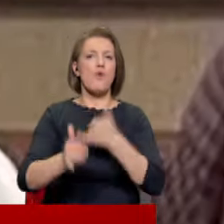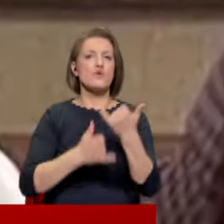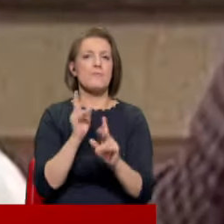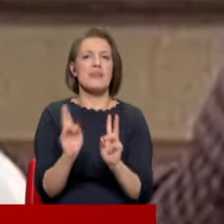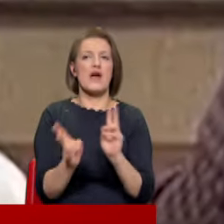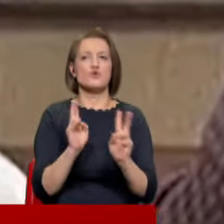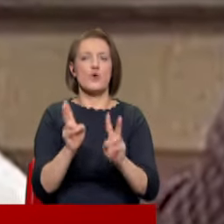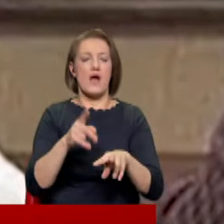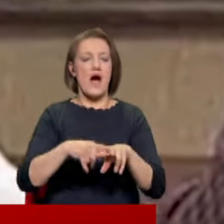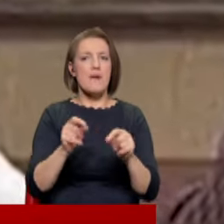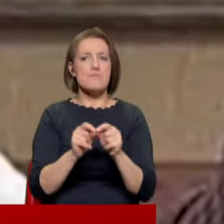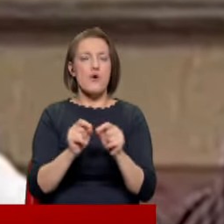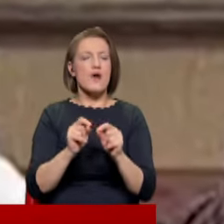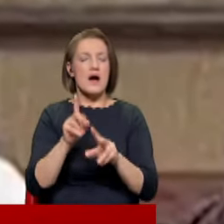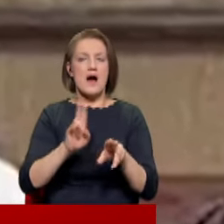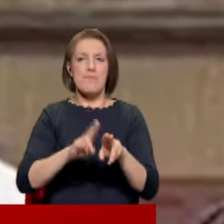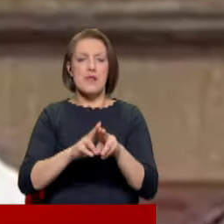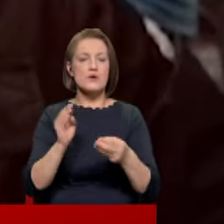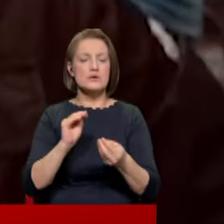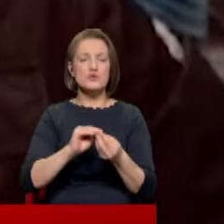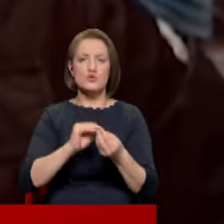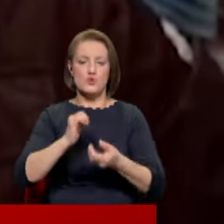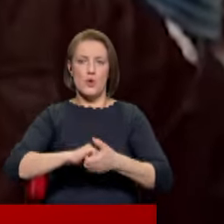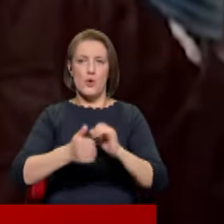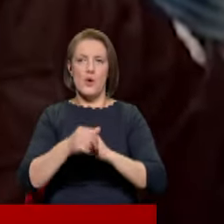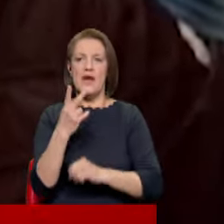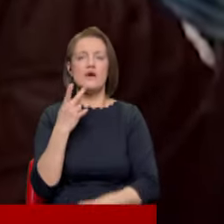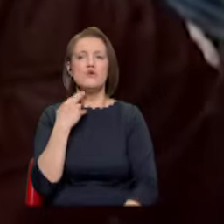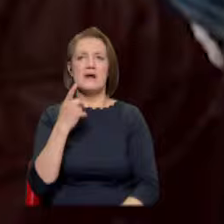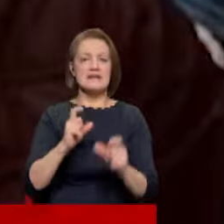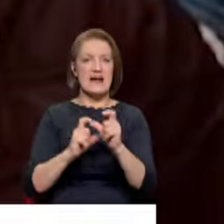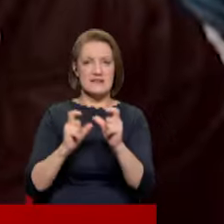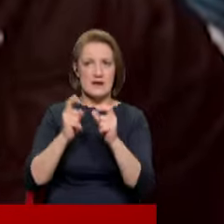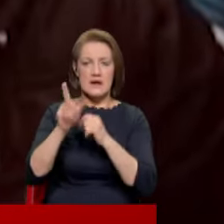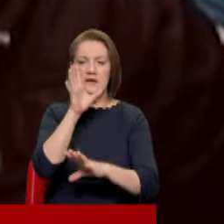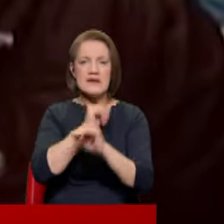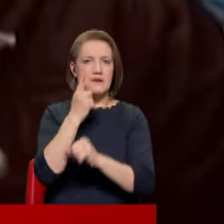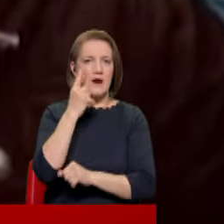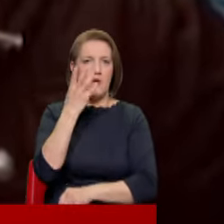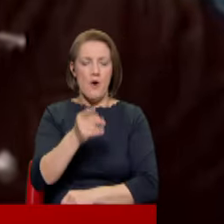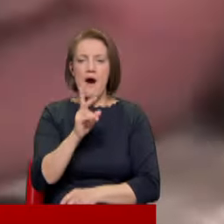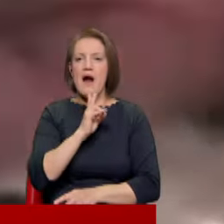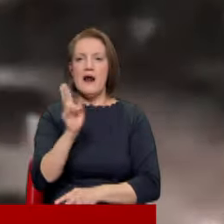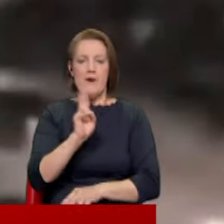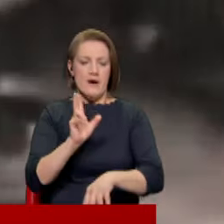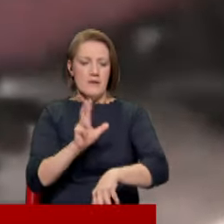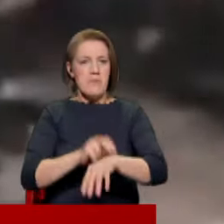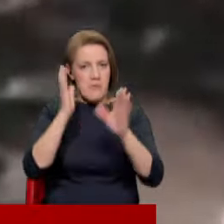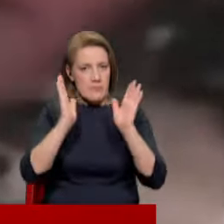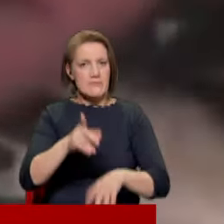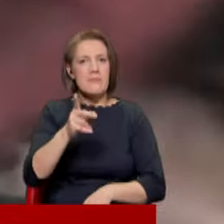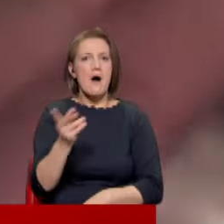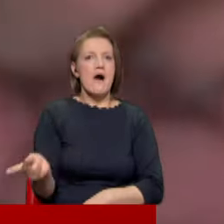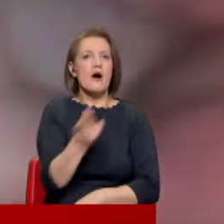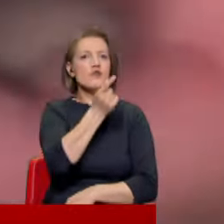tiyatro Ayhan Bora Kaplan suç örgütü davasında 2 numaralı sanık olan Serdar serçeli gizli Tanık oldu elektronik kelepçeli olduğu halde yurt